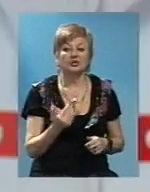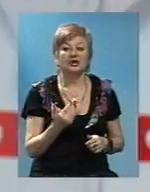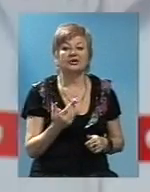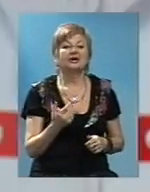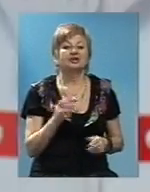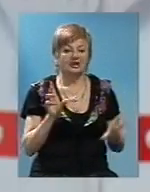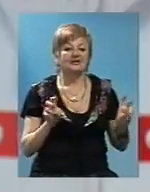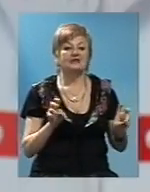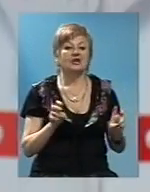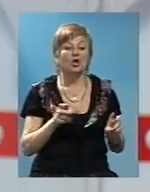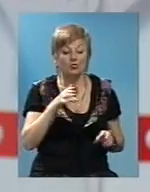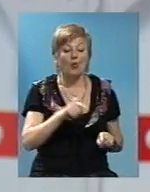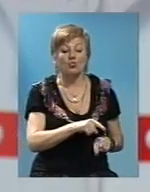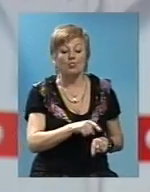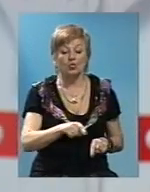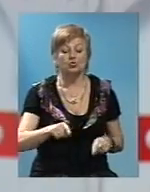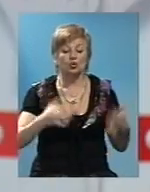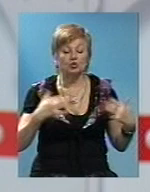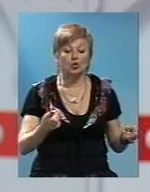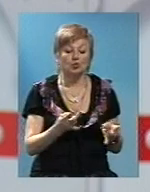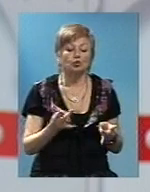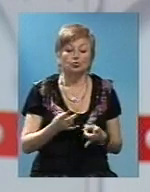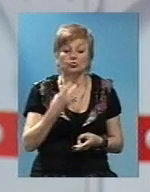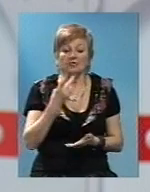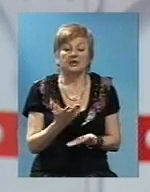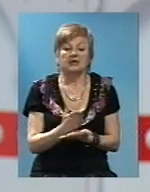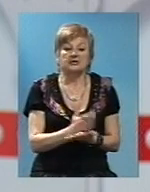нас доганяє, коли вже процес пішов, коли ця потреба в суспільстві яскраво